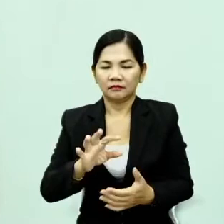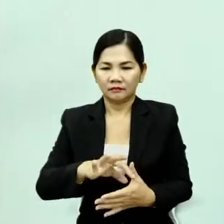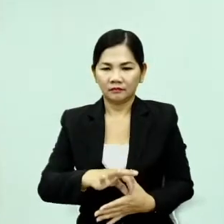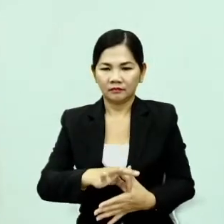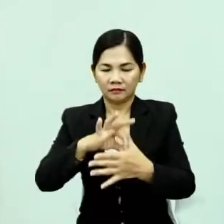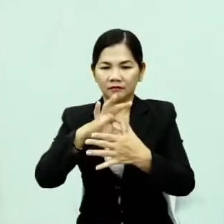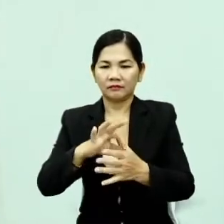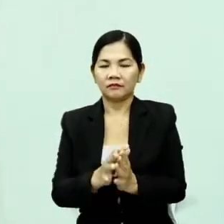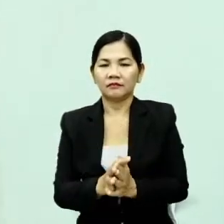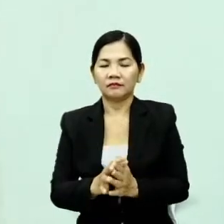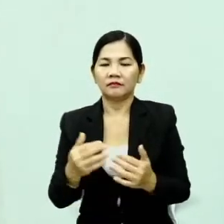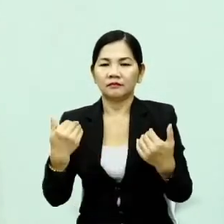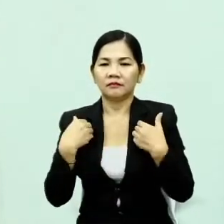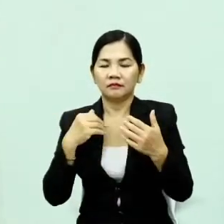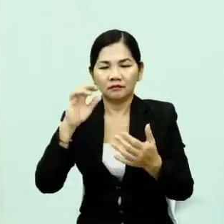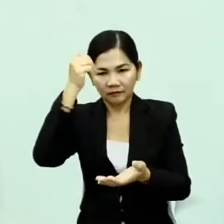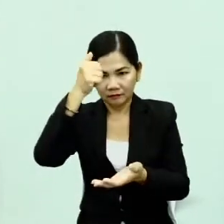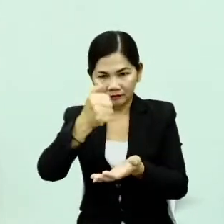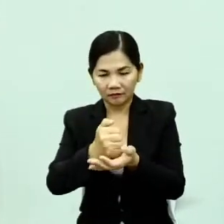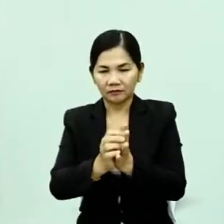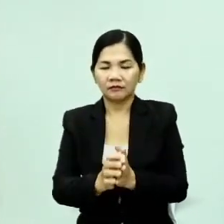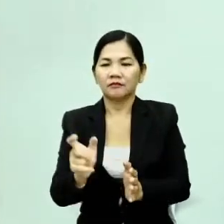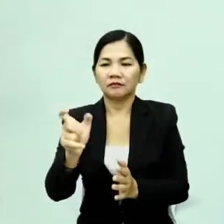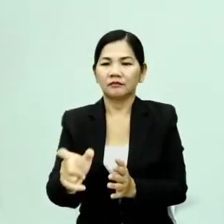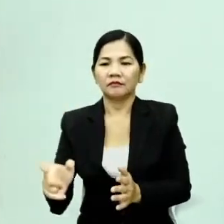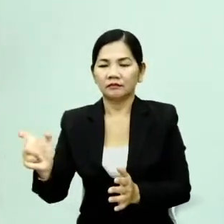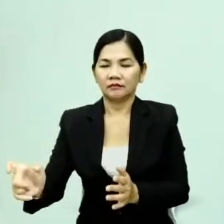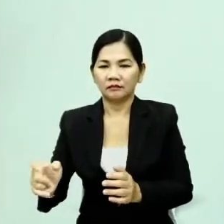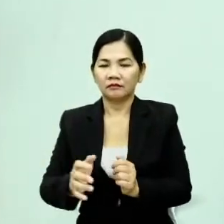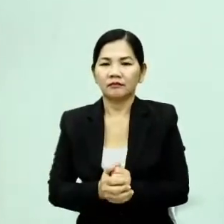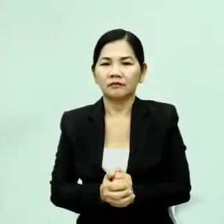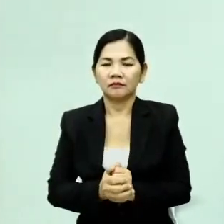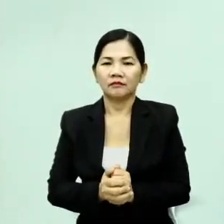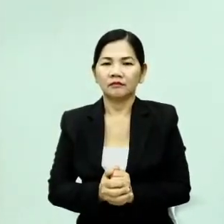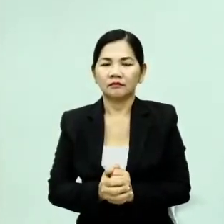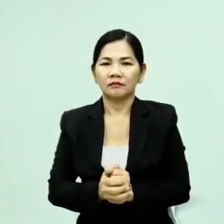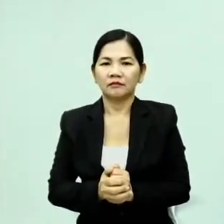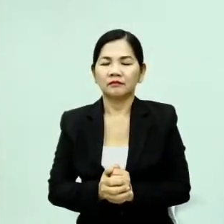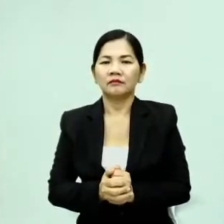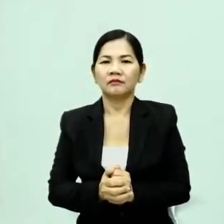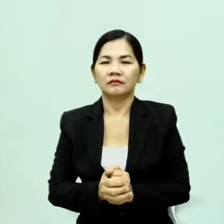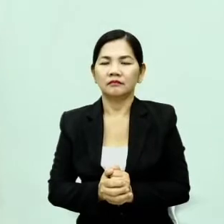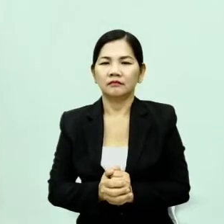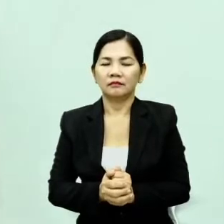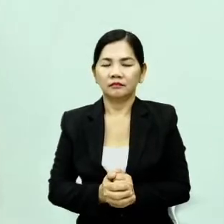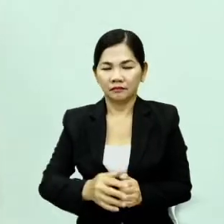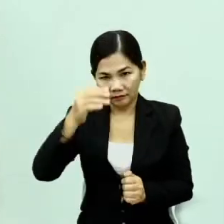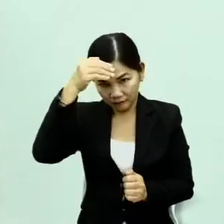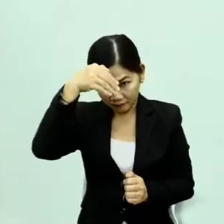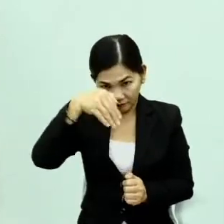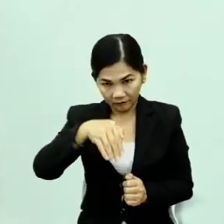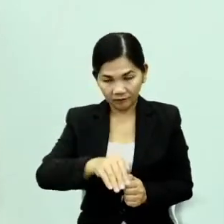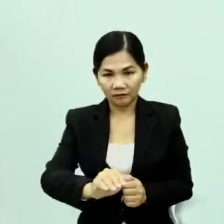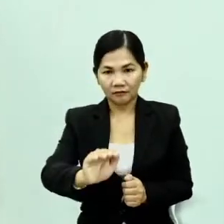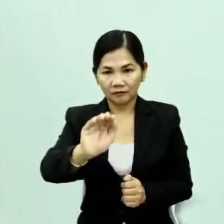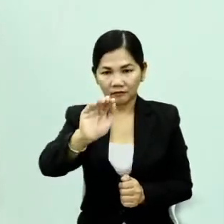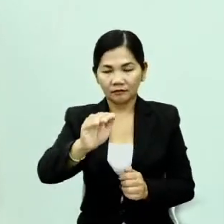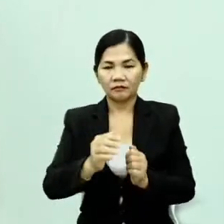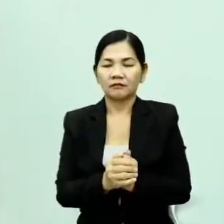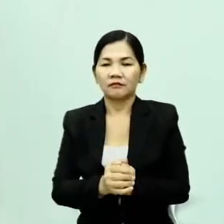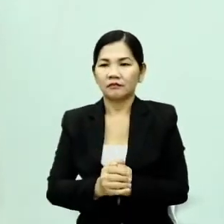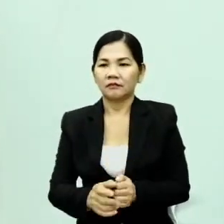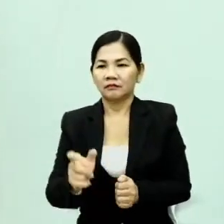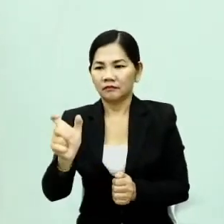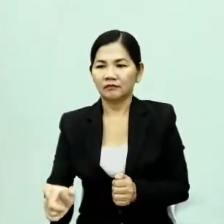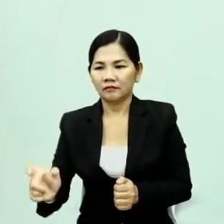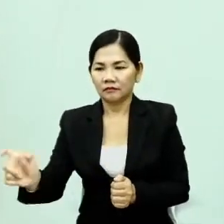vậy là tới đo mà nuôi dưỡng chà chẳng chà con cất tặng ác niệm mà con ta đầm rầy á bắt đầu ở bây giờ ở vậy là tới đo